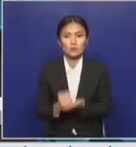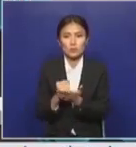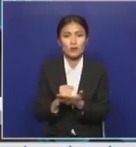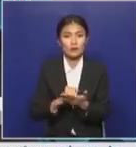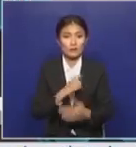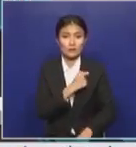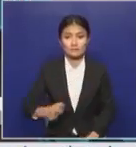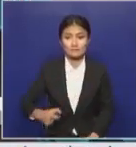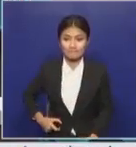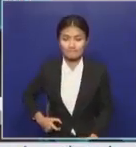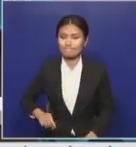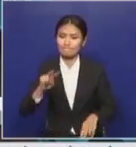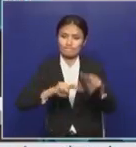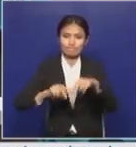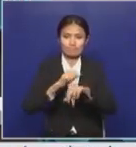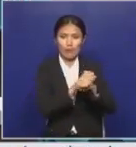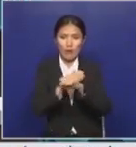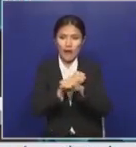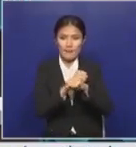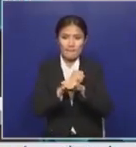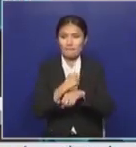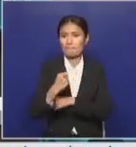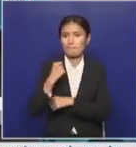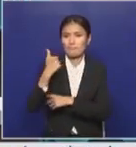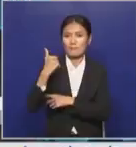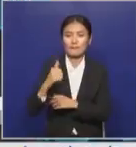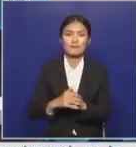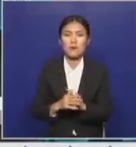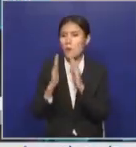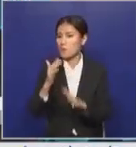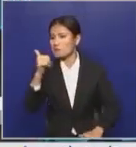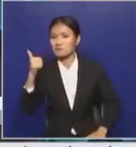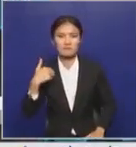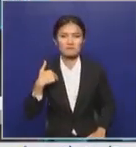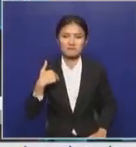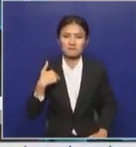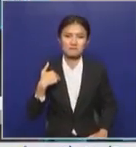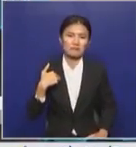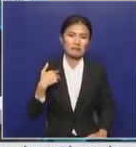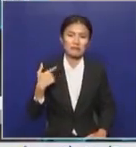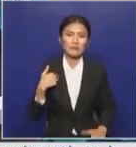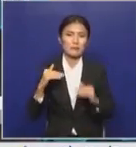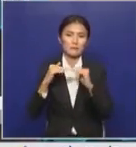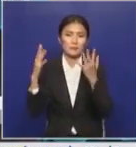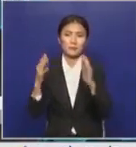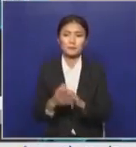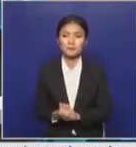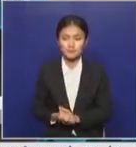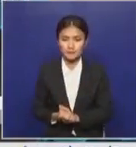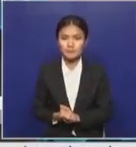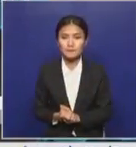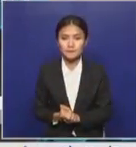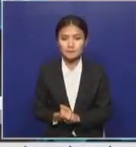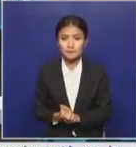รักษาไว้ซึ่งสถาบันอย่างไม่มีผู้ใดเทียบเคียงได้ขอให้ท่านนายกได้